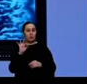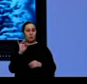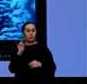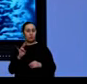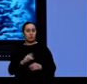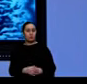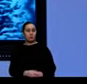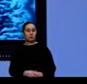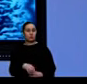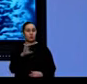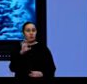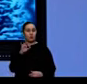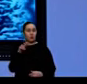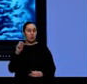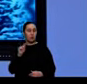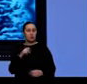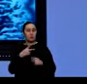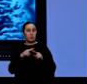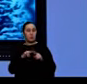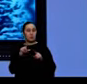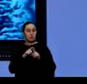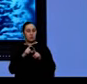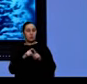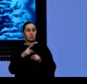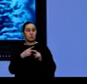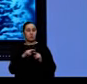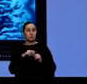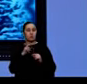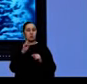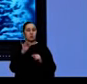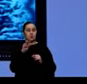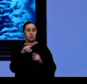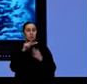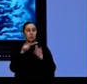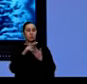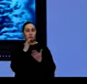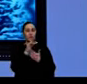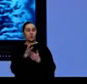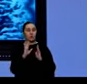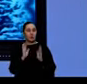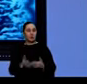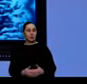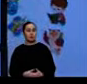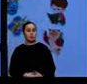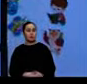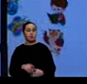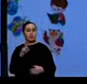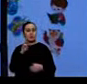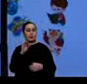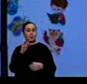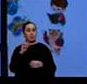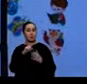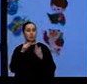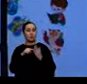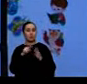боғбон, бола каби сўзлар, демак, ким сўроғига жавоб бўлади? Нима